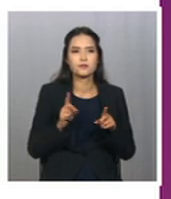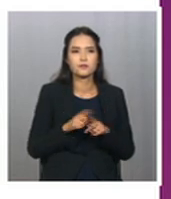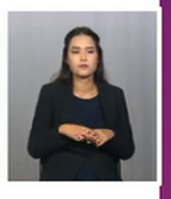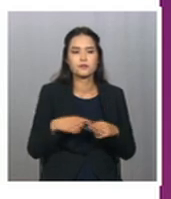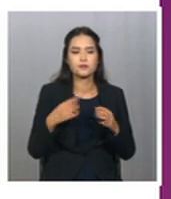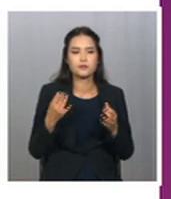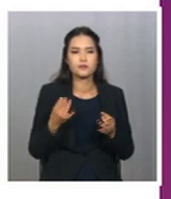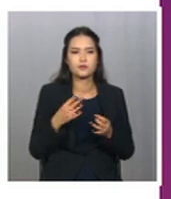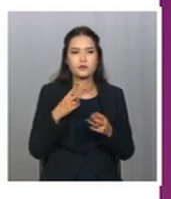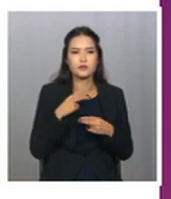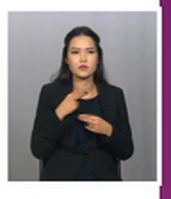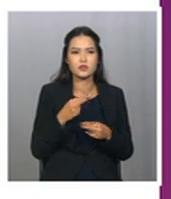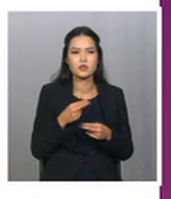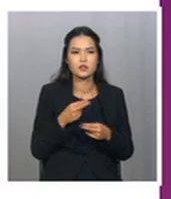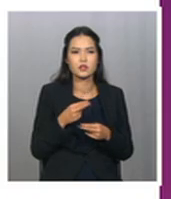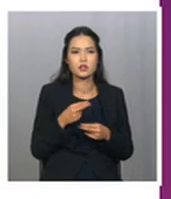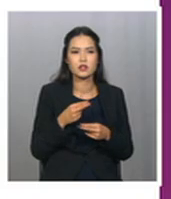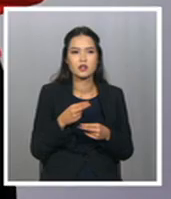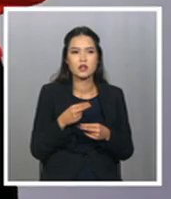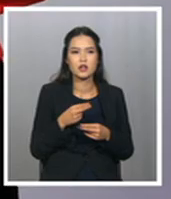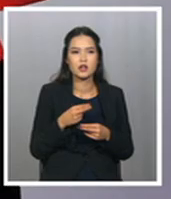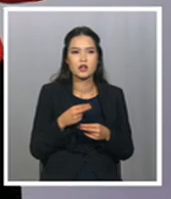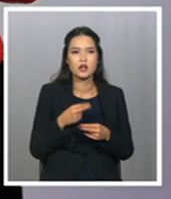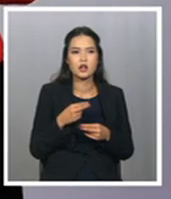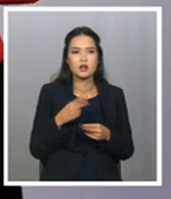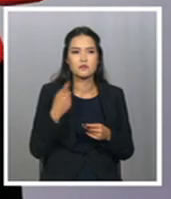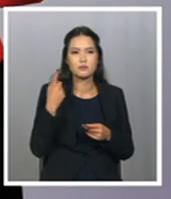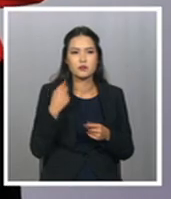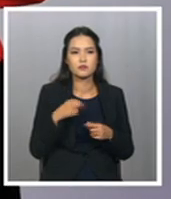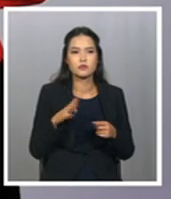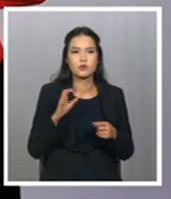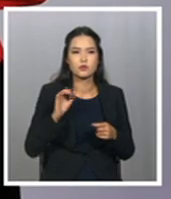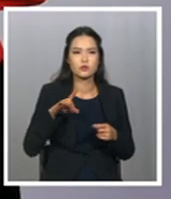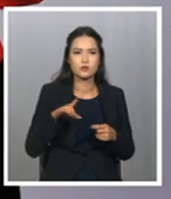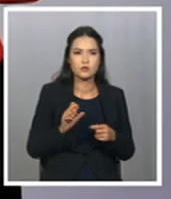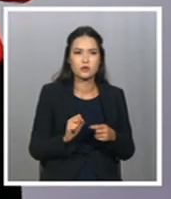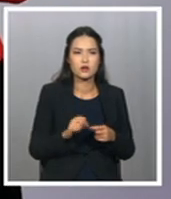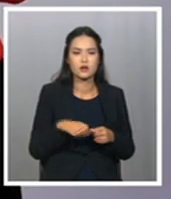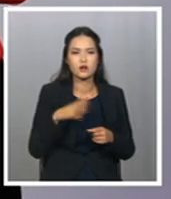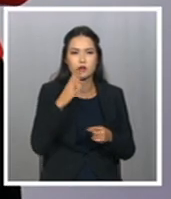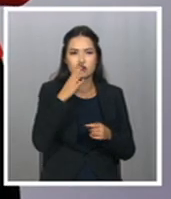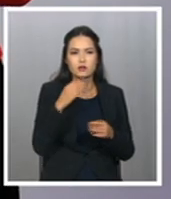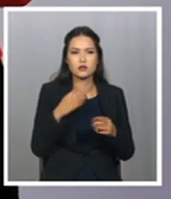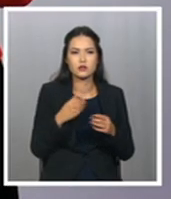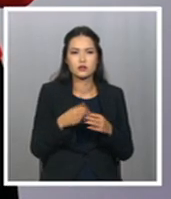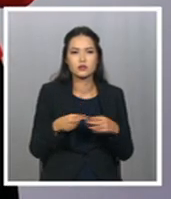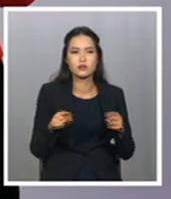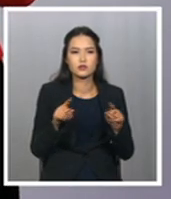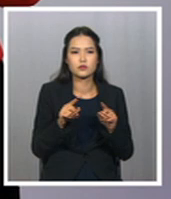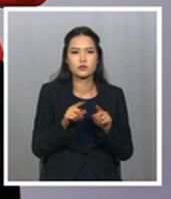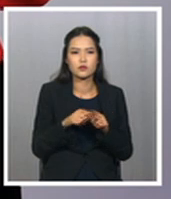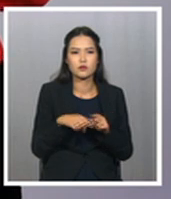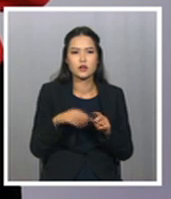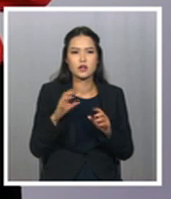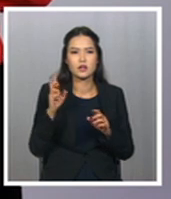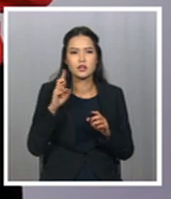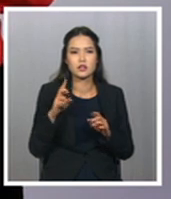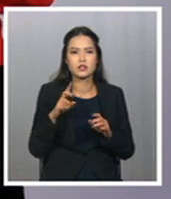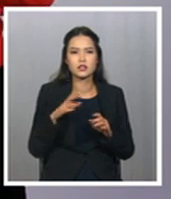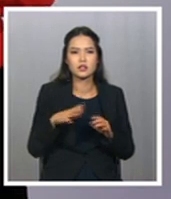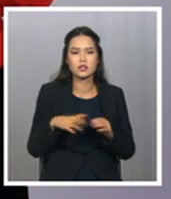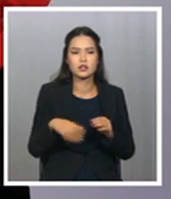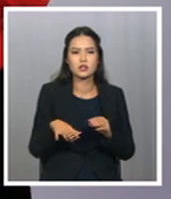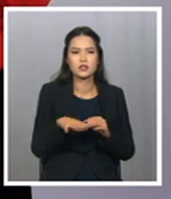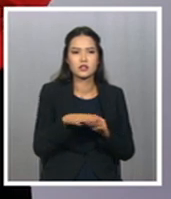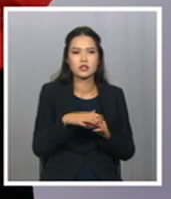назар аударыңыздаршы. Биылғы жылы көрерменге жол тартқанына тура 50 жыл, яғни жарты ғасыр